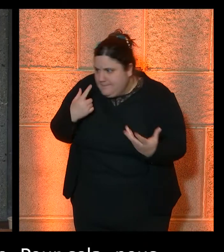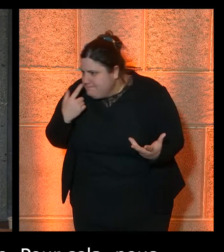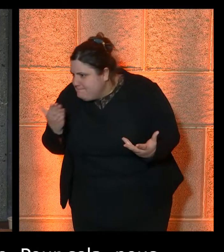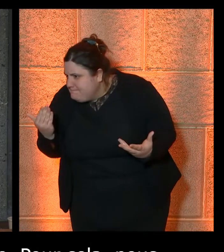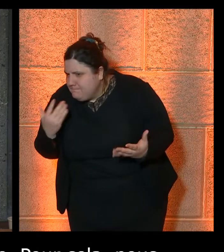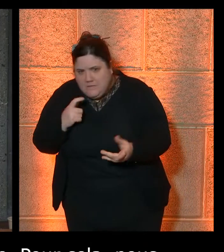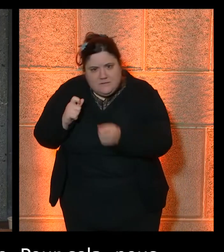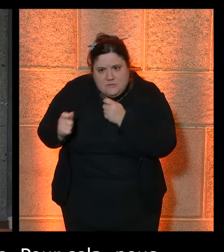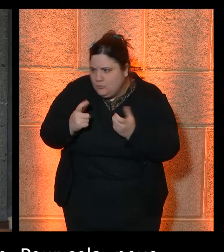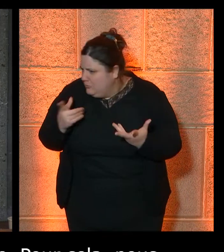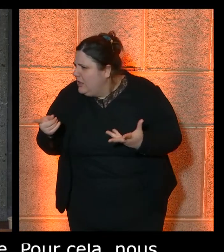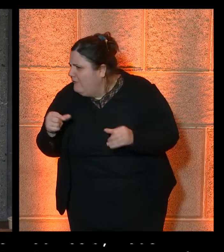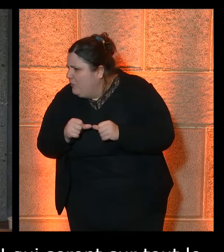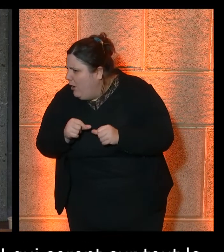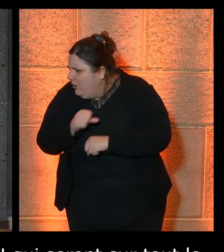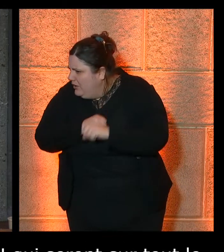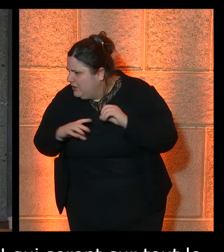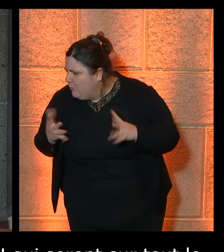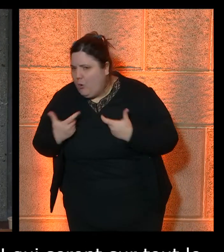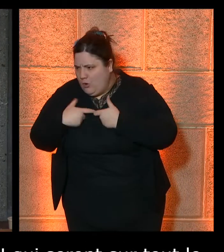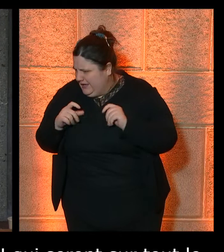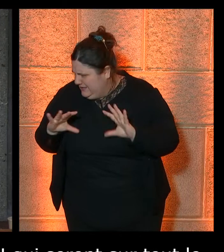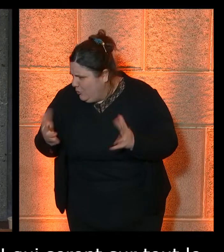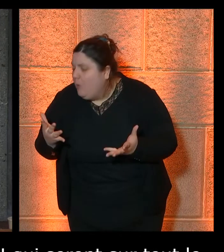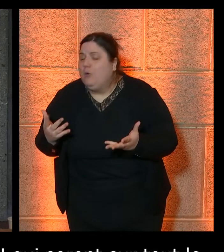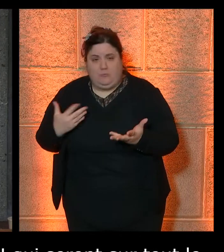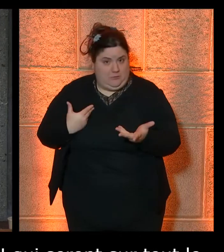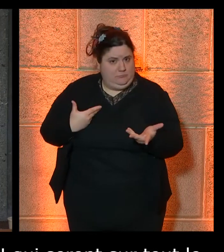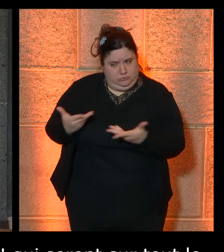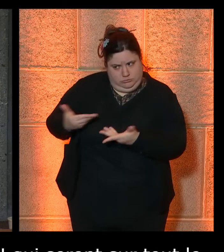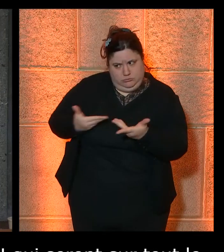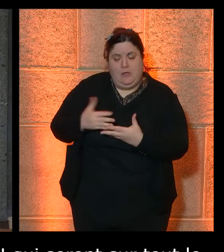ce qu'ils ont mis en place en termes d'accessibilité.